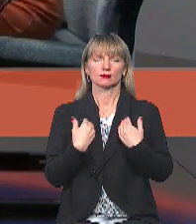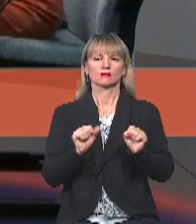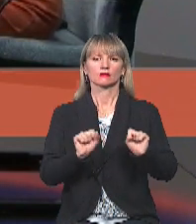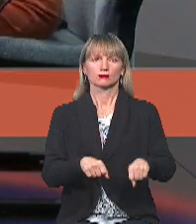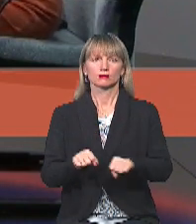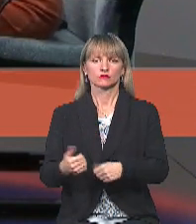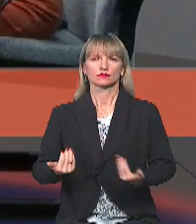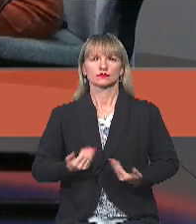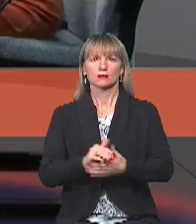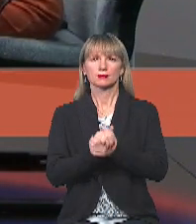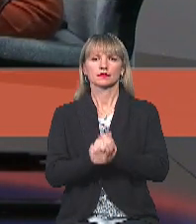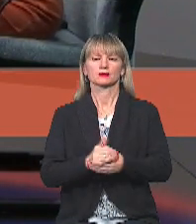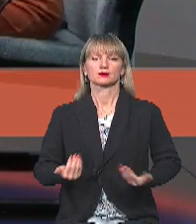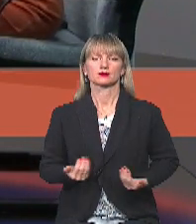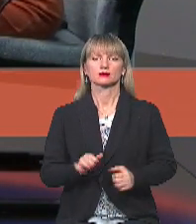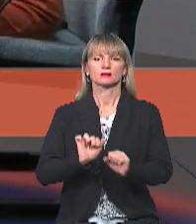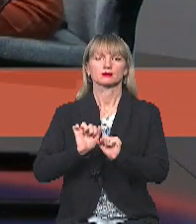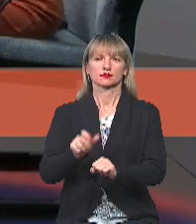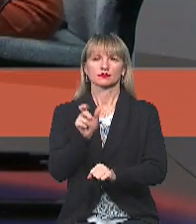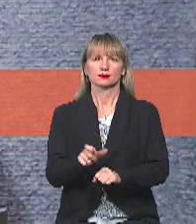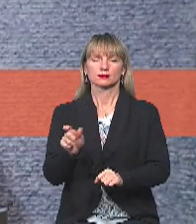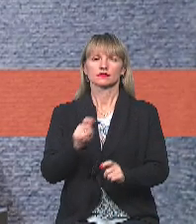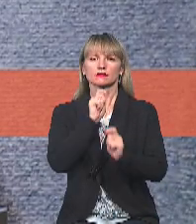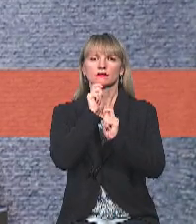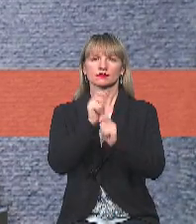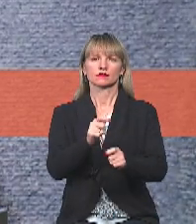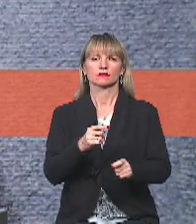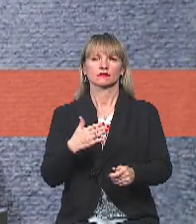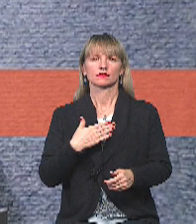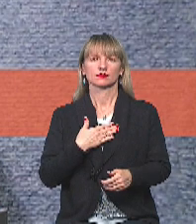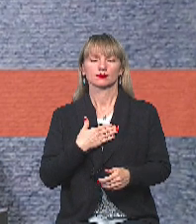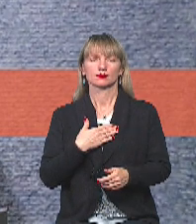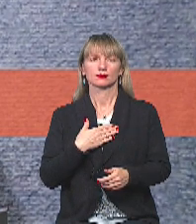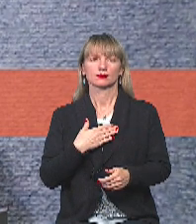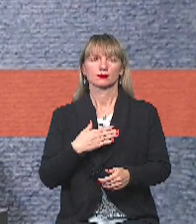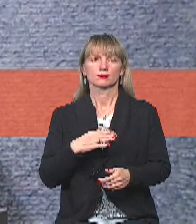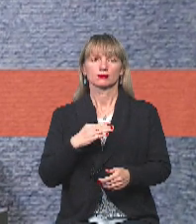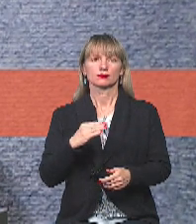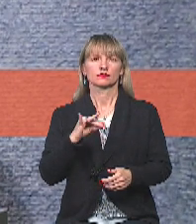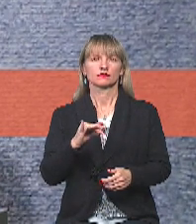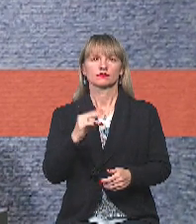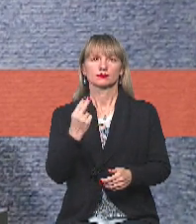можливість жити мирним життям. Захисники подарували нам ті цінності, які